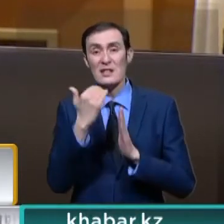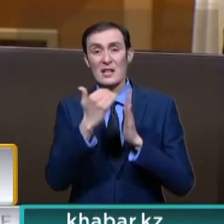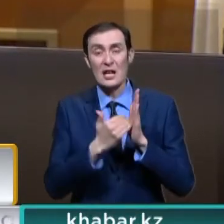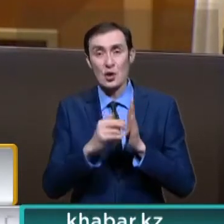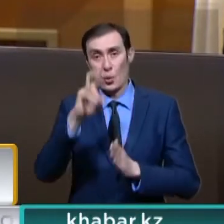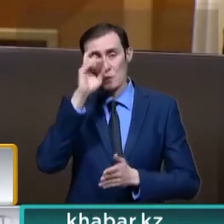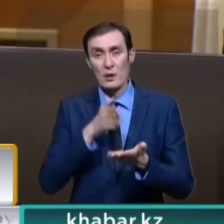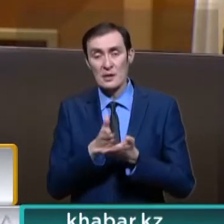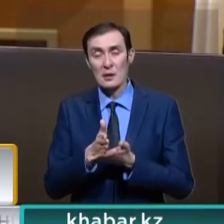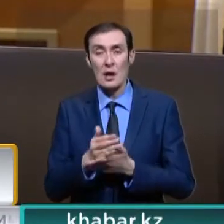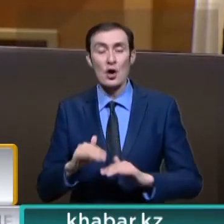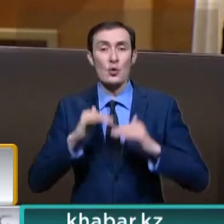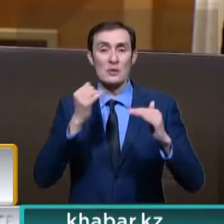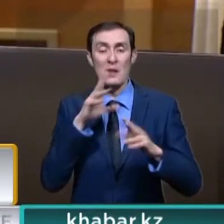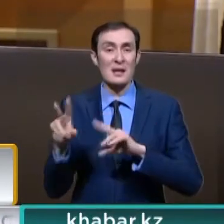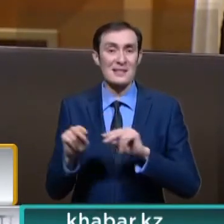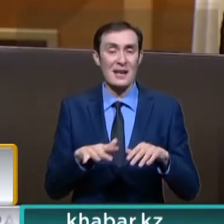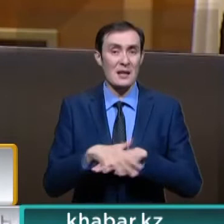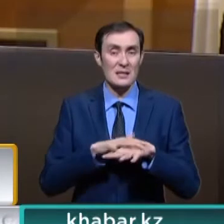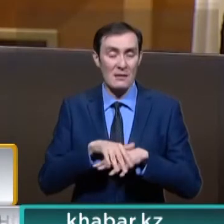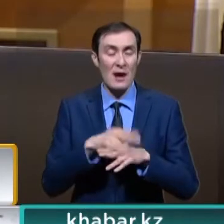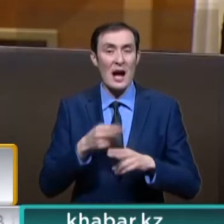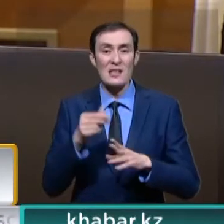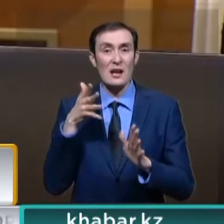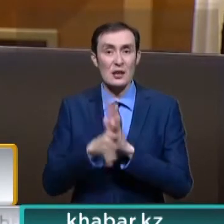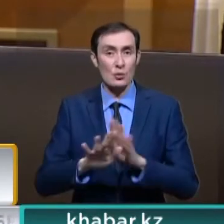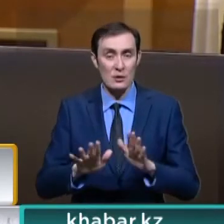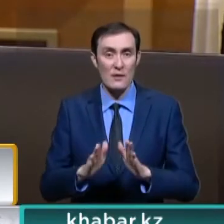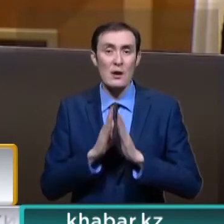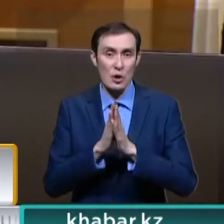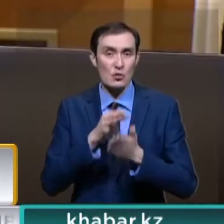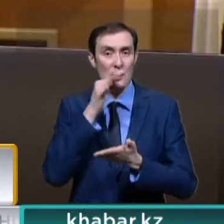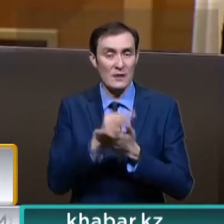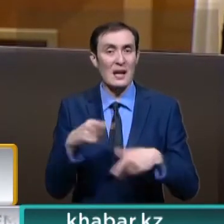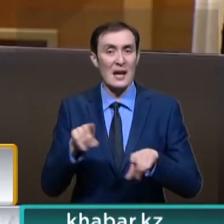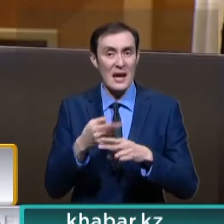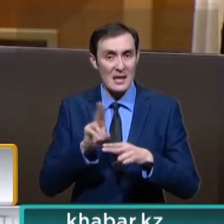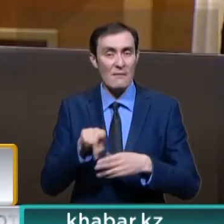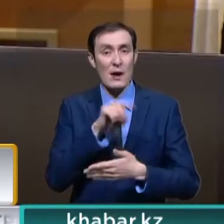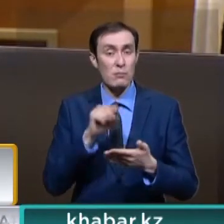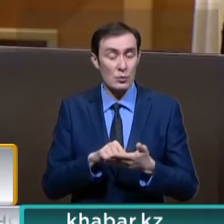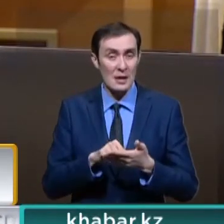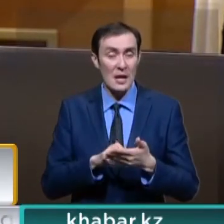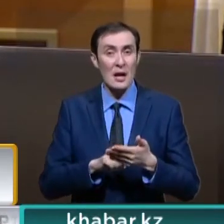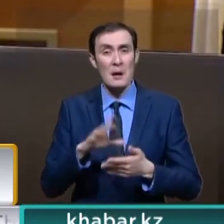государственной политики – рост благосостояния казахстанцев, а не их расходов, прошу вас ответить на следующие вопросы.